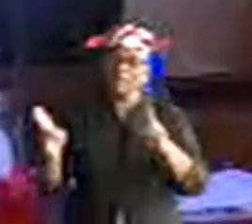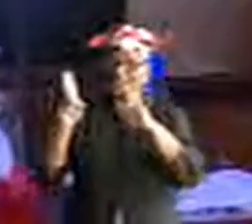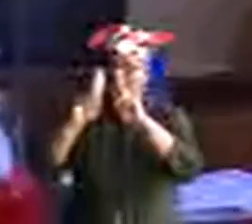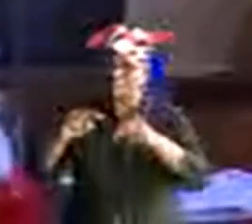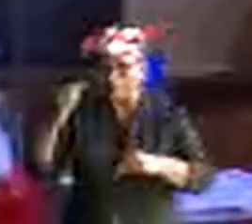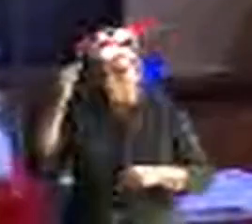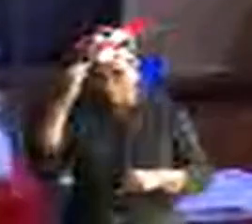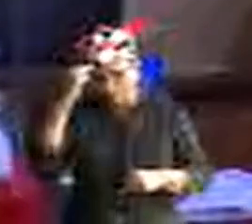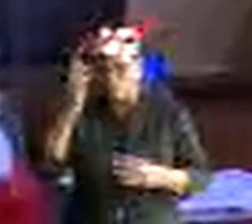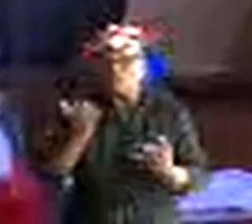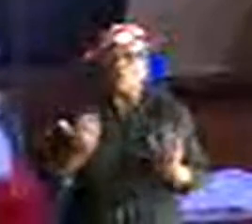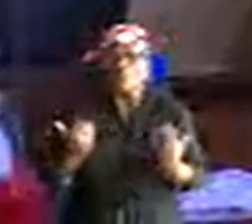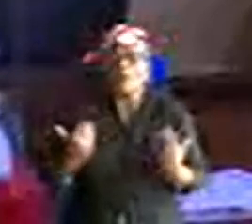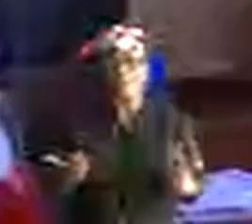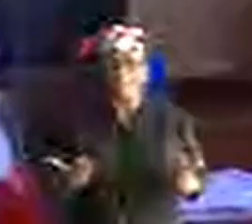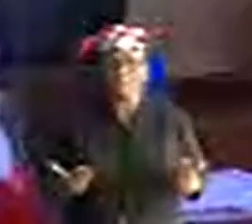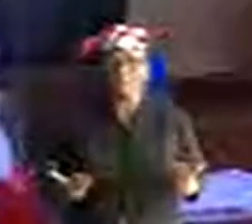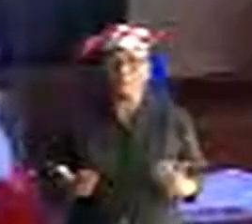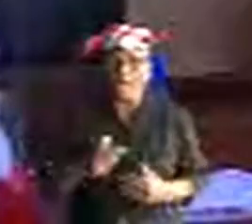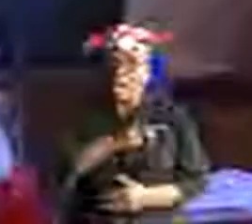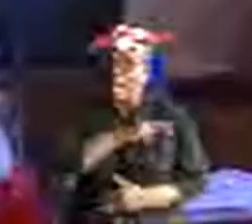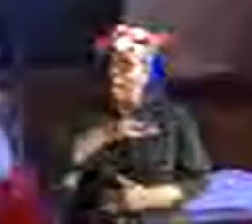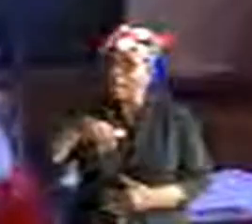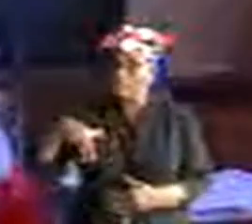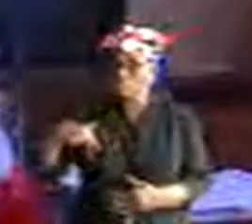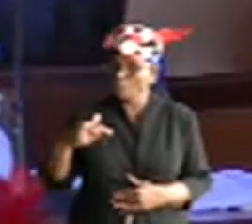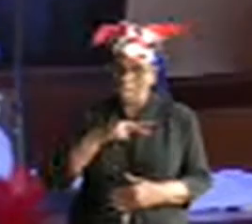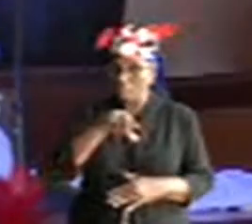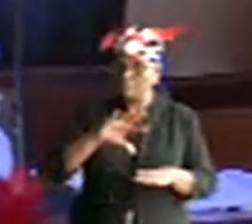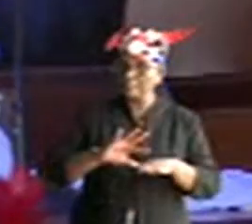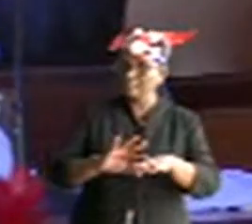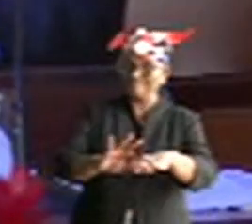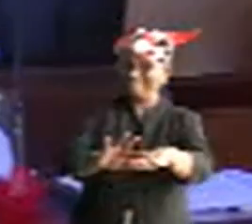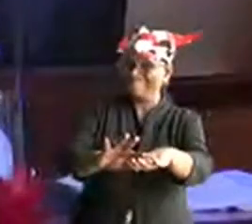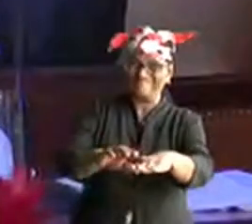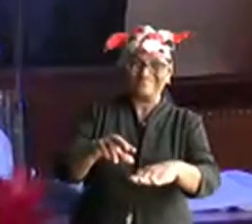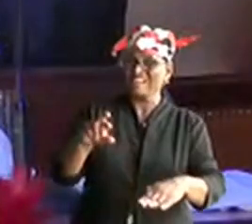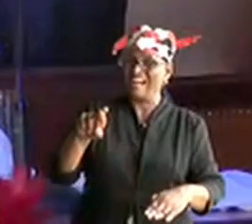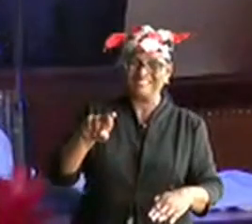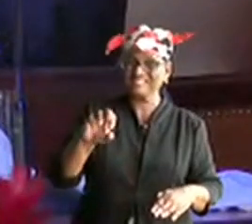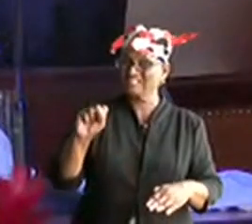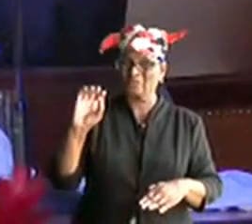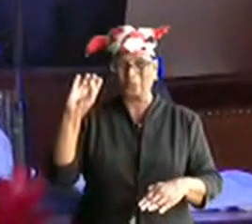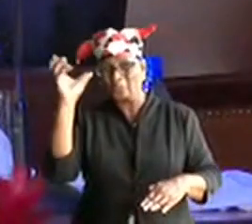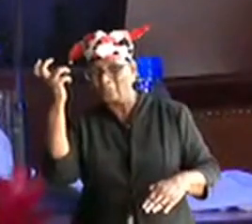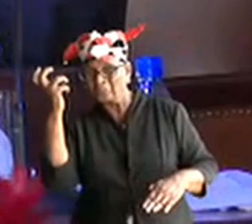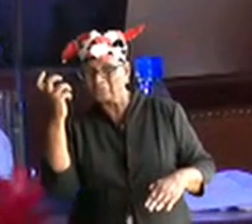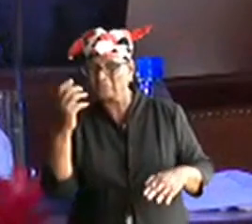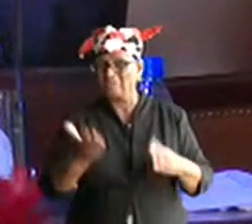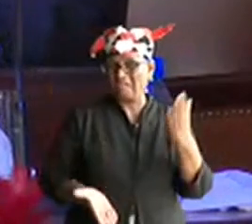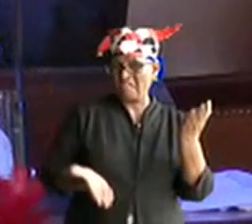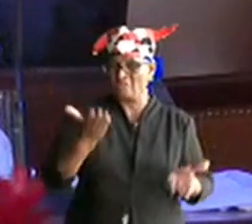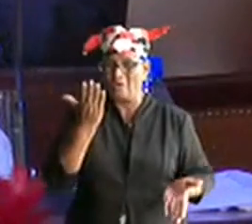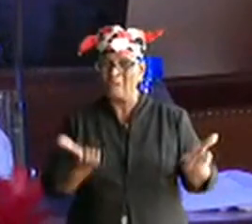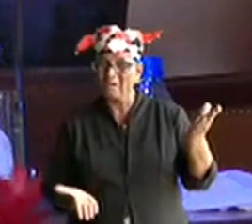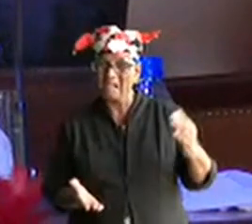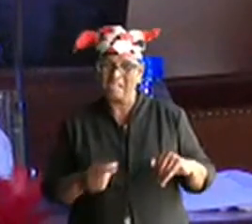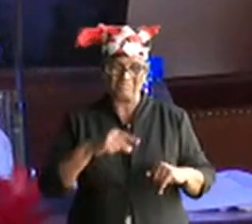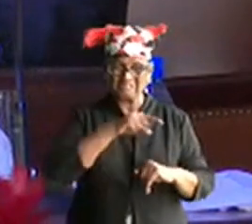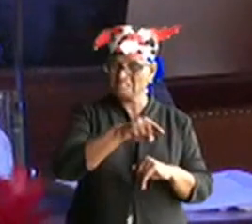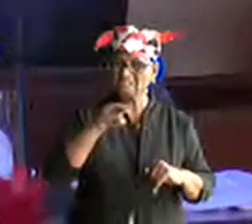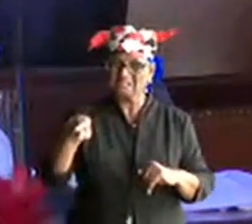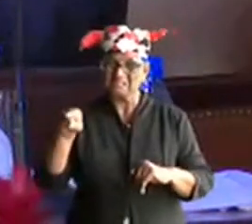ontwikkeld. Wanneer we ons niet laten leiden door rassentimenten en etnische gelijkheid, maar door